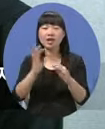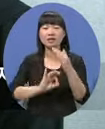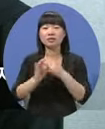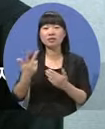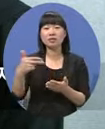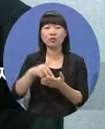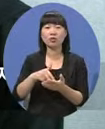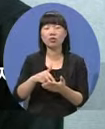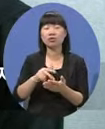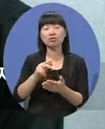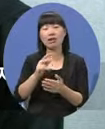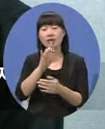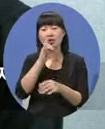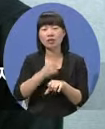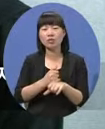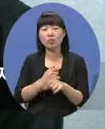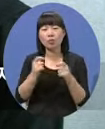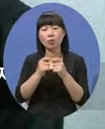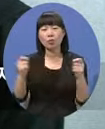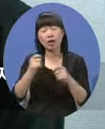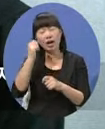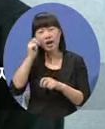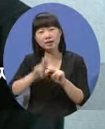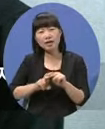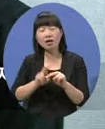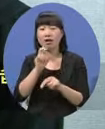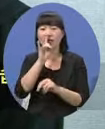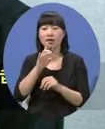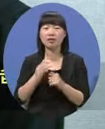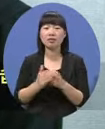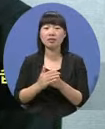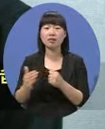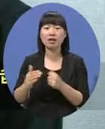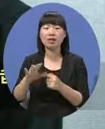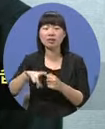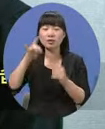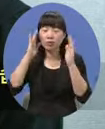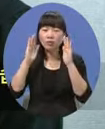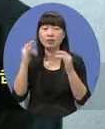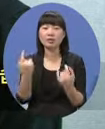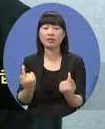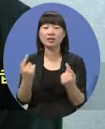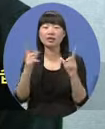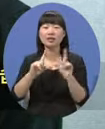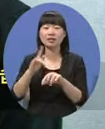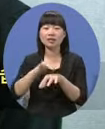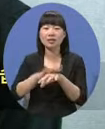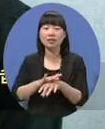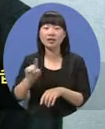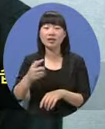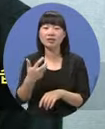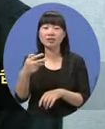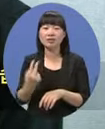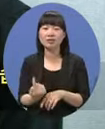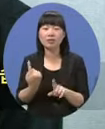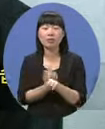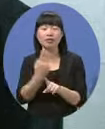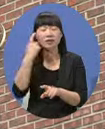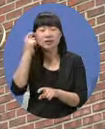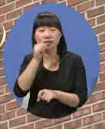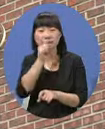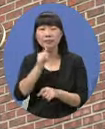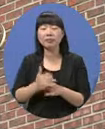것도 되지 않고 오래 앉아있는 것도 되지 않았어요. 그래서 일단 공부를 하기보다는 생활 습관을 180도 바꿔야 된다고 생각을